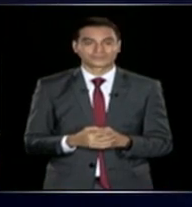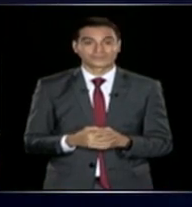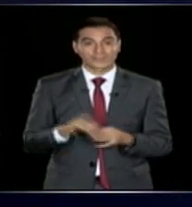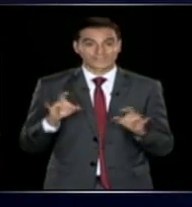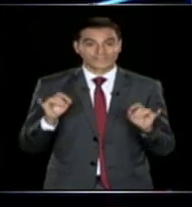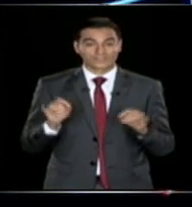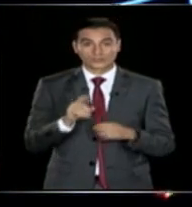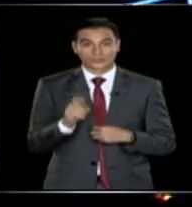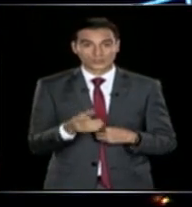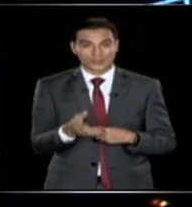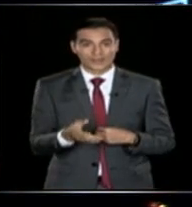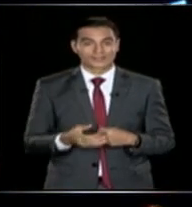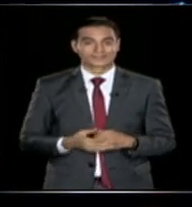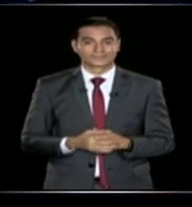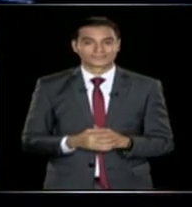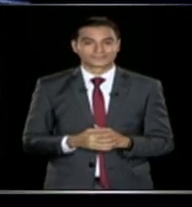50-50. والسؤال هو،